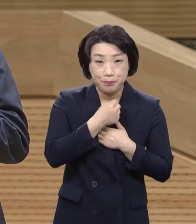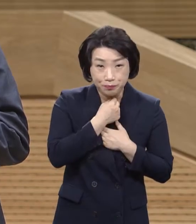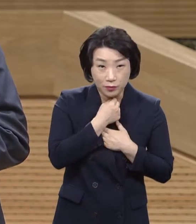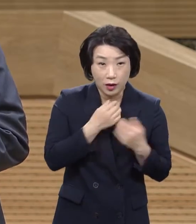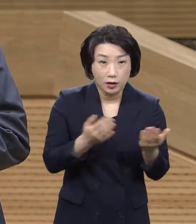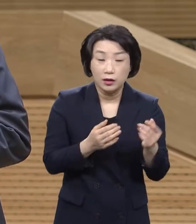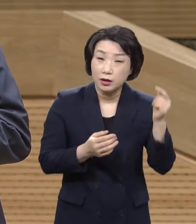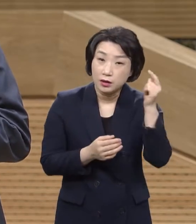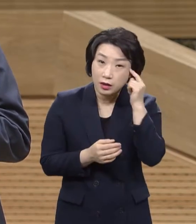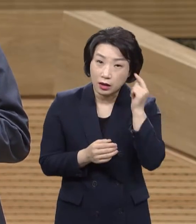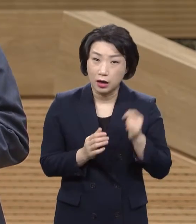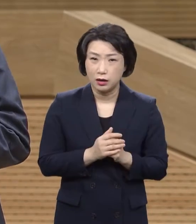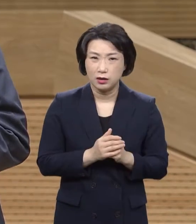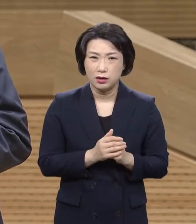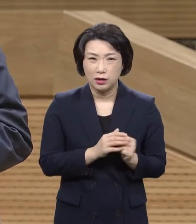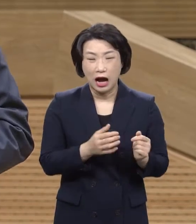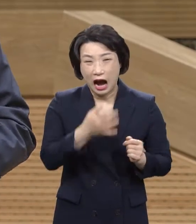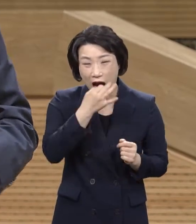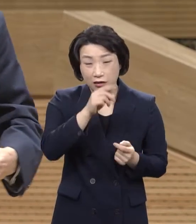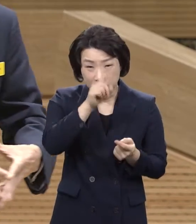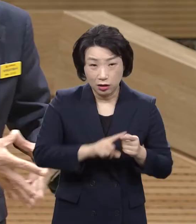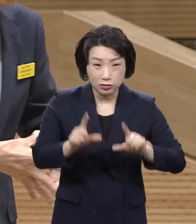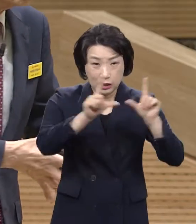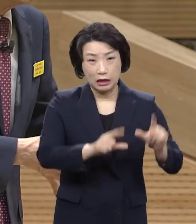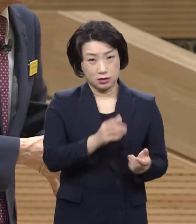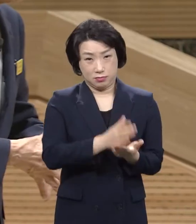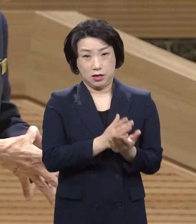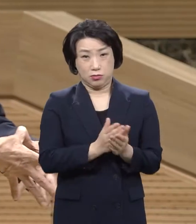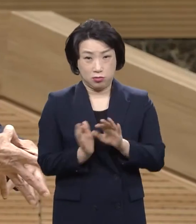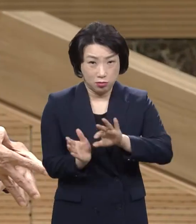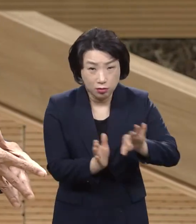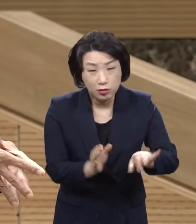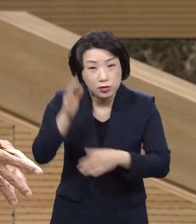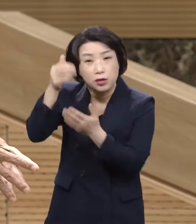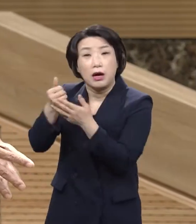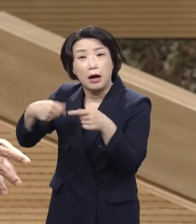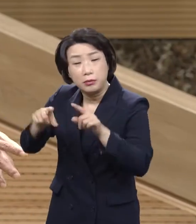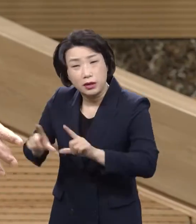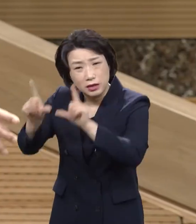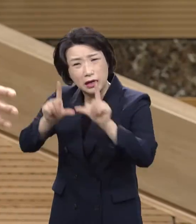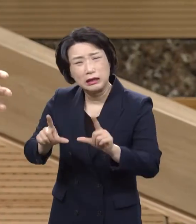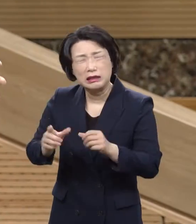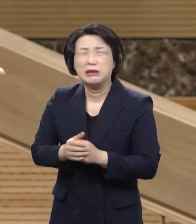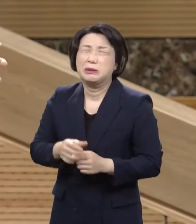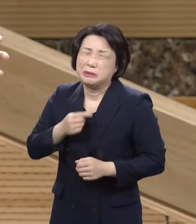이 생각과 정욕으로 살지 않고 성령으로 살기를